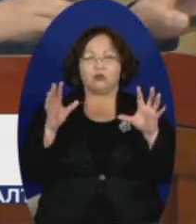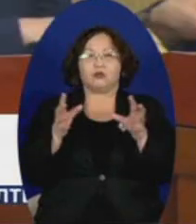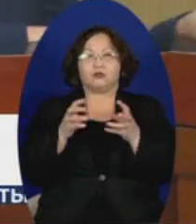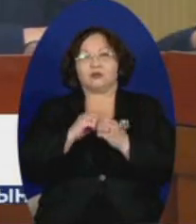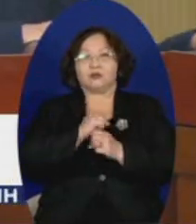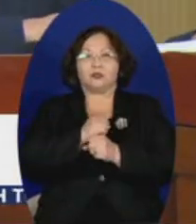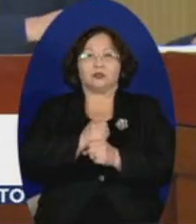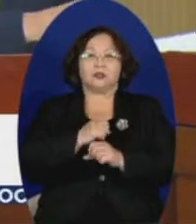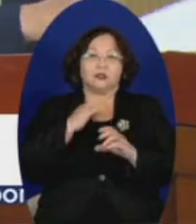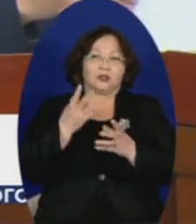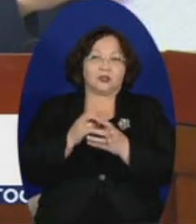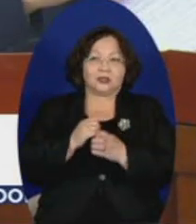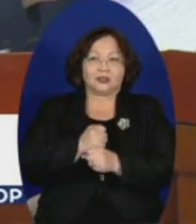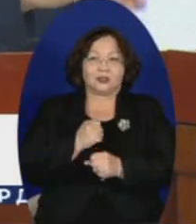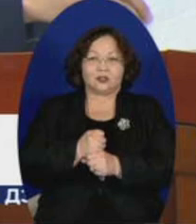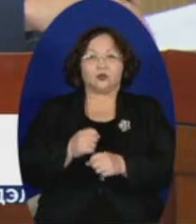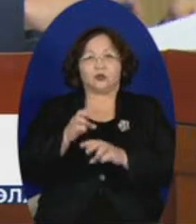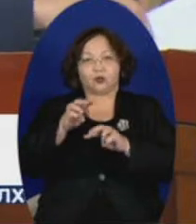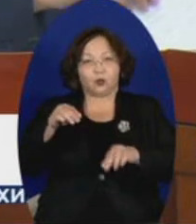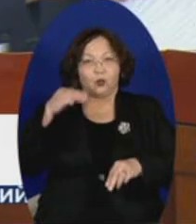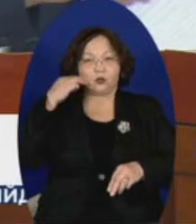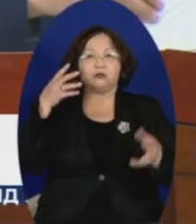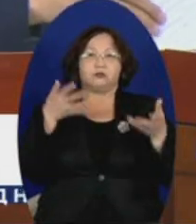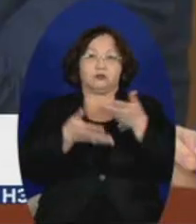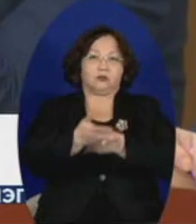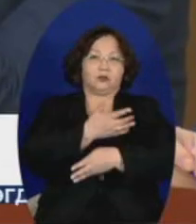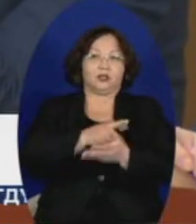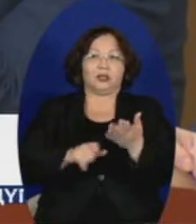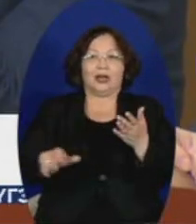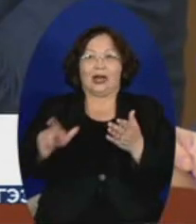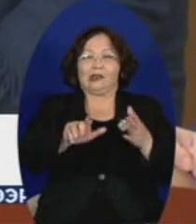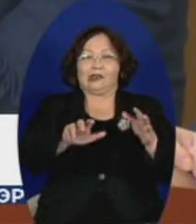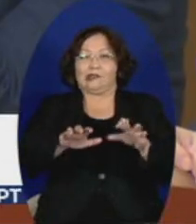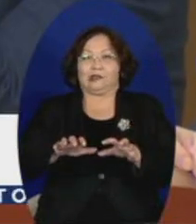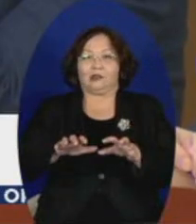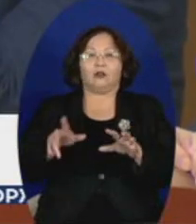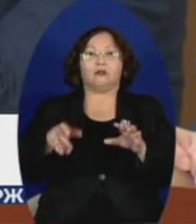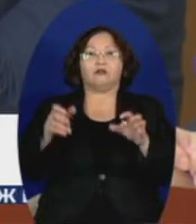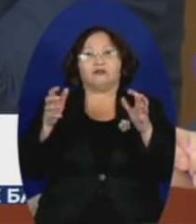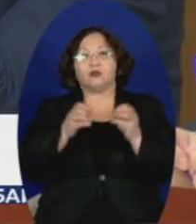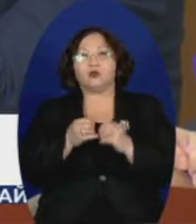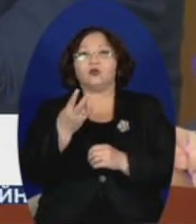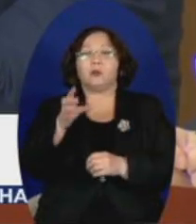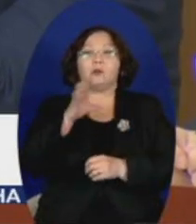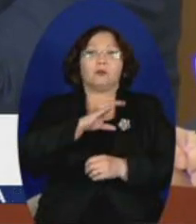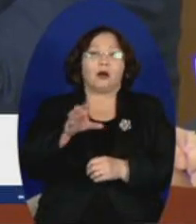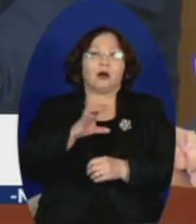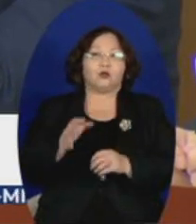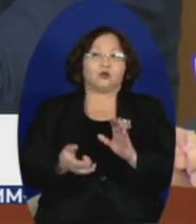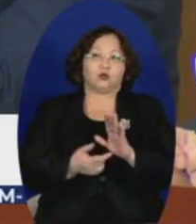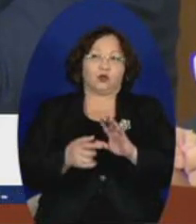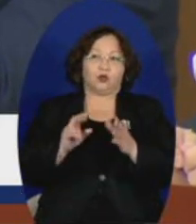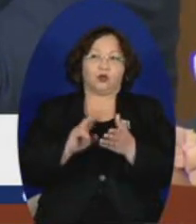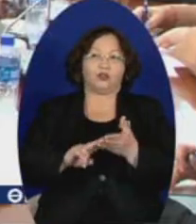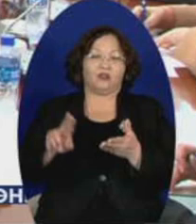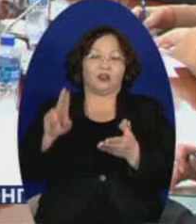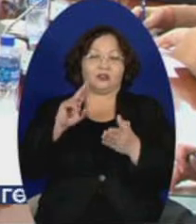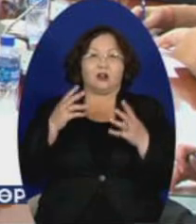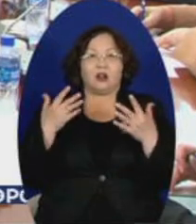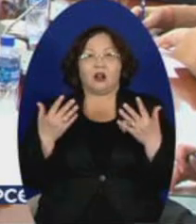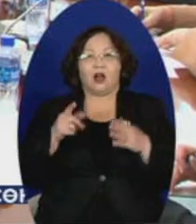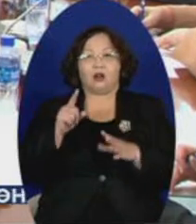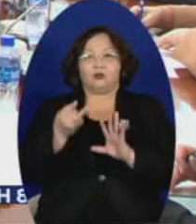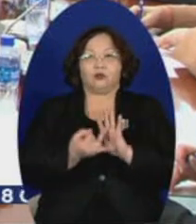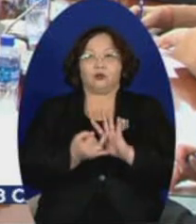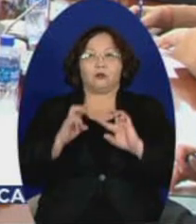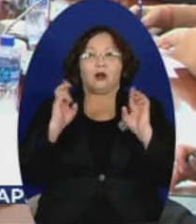шийдвэрлэх, харилцан туршлага судлах нь чухал. За чөлөөлтөд тэмцэх нэгдсэн үндэсний байгууллагын сүр конвенцүүдийн талуудын 17 дугаар баг хурлыг Монгол